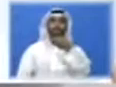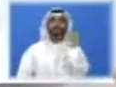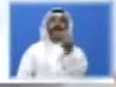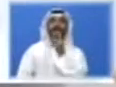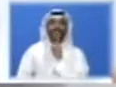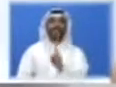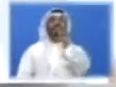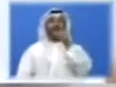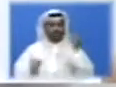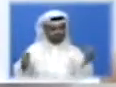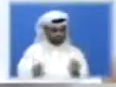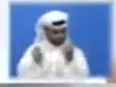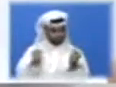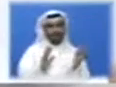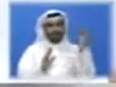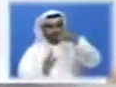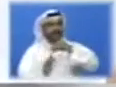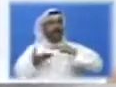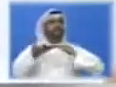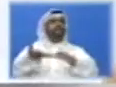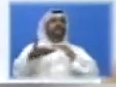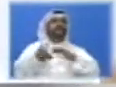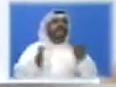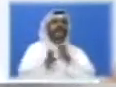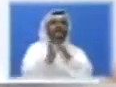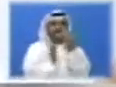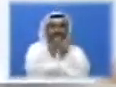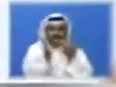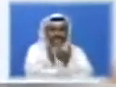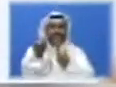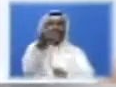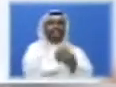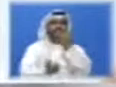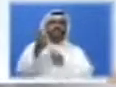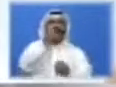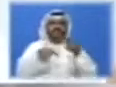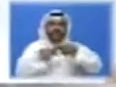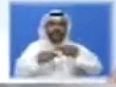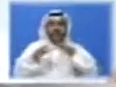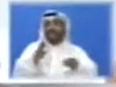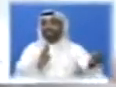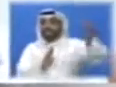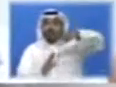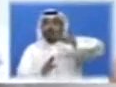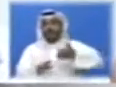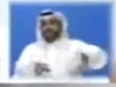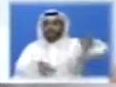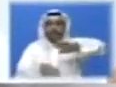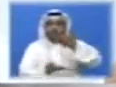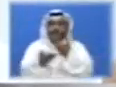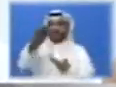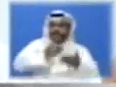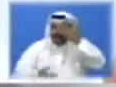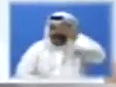عليها ضمن خطة التنمية، لأنها تشجع على كذلك على تنمية الاقتصاد، وتشجع على